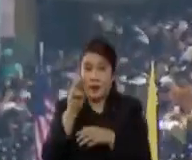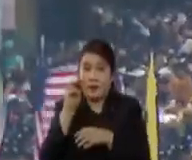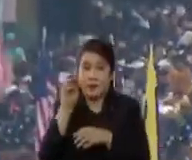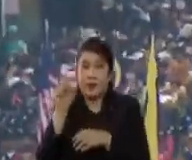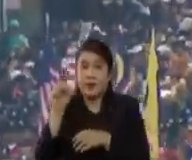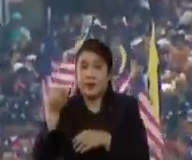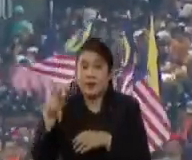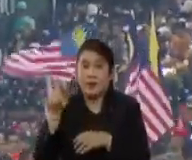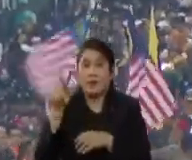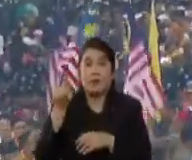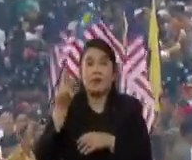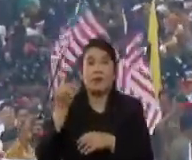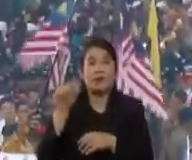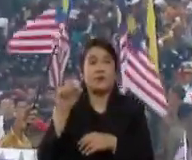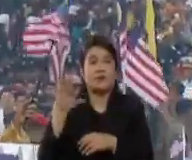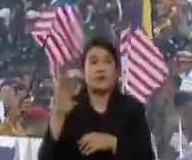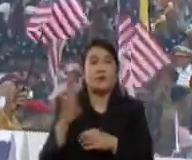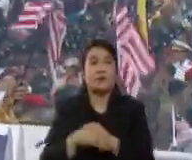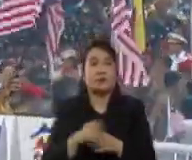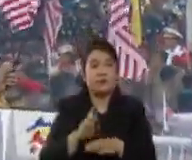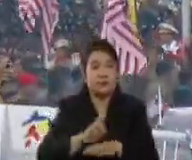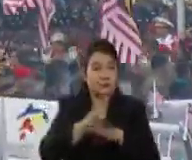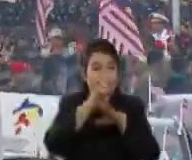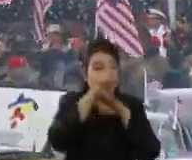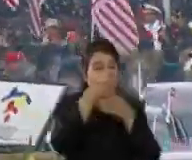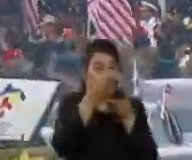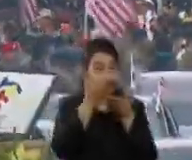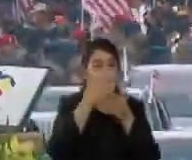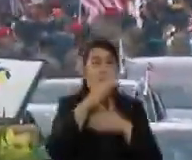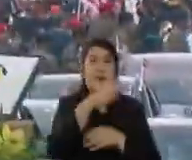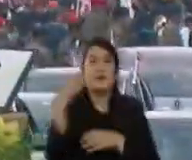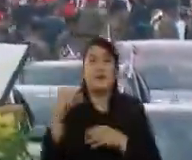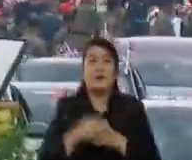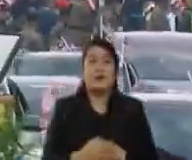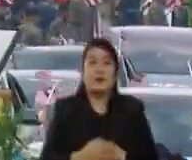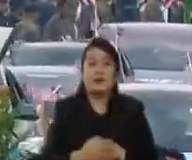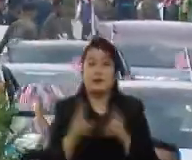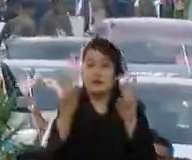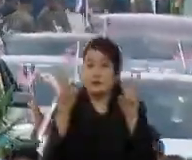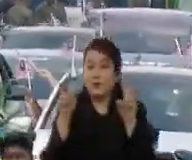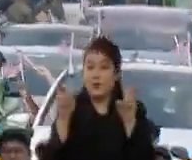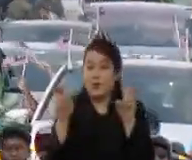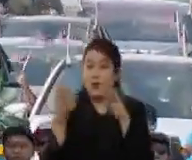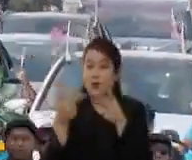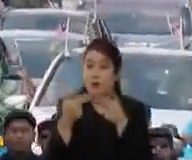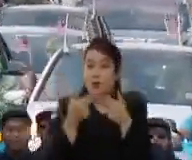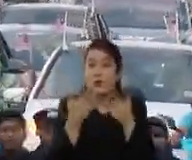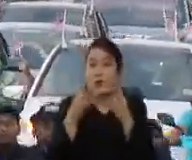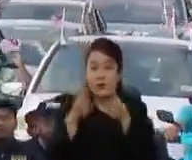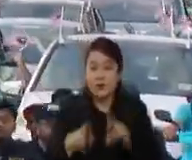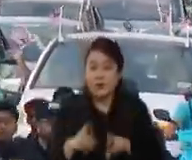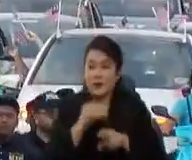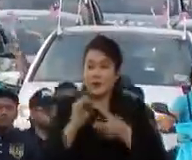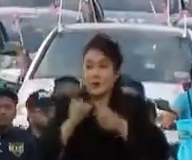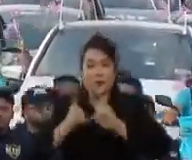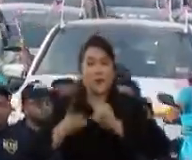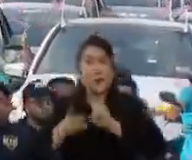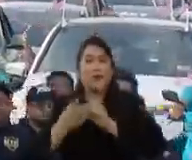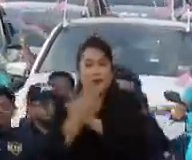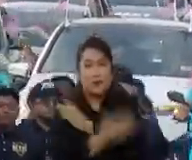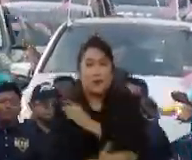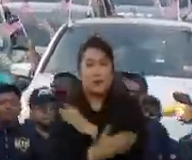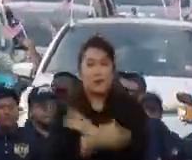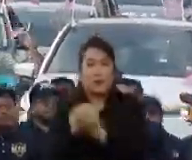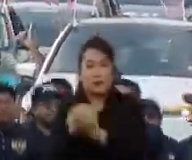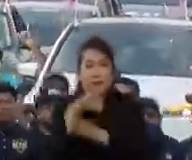dilancarkan dengan roket Ariane Space. Dengan slogan menghubungkan rakyat, mendigitalkan negara,